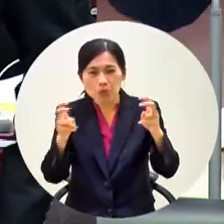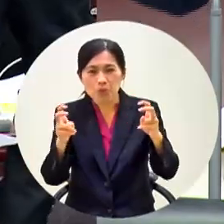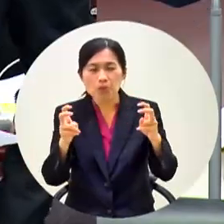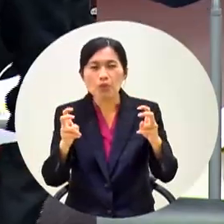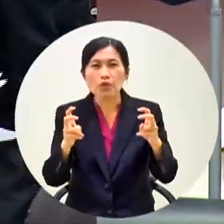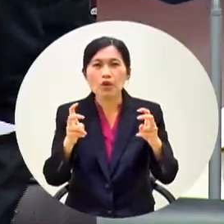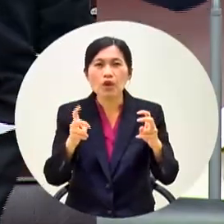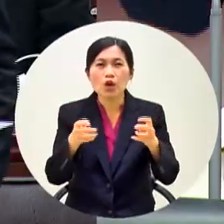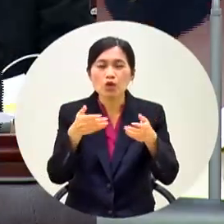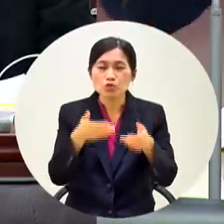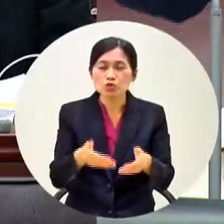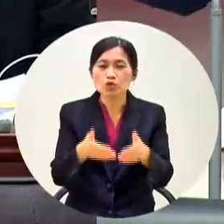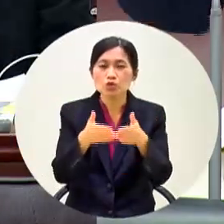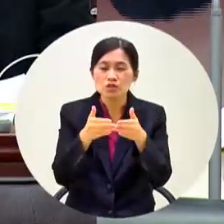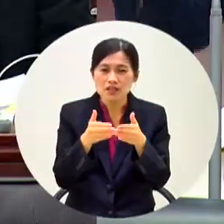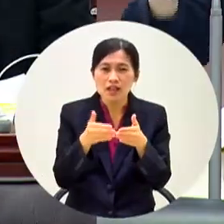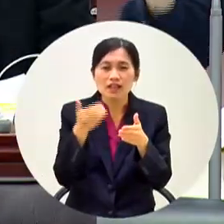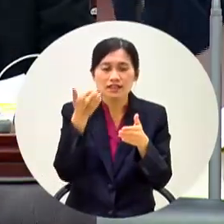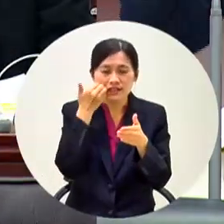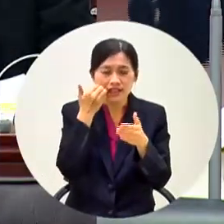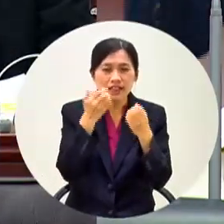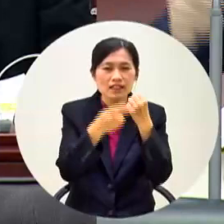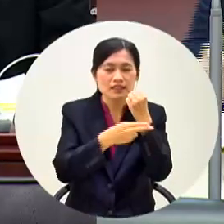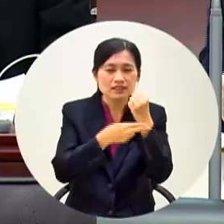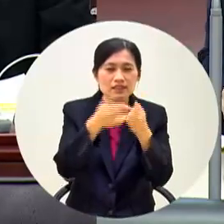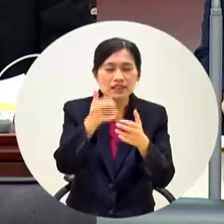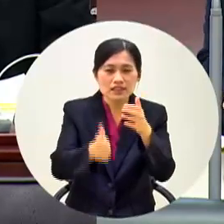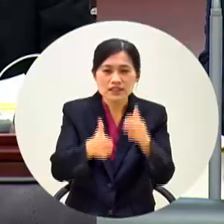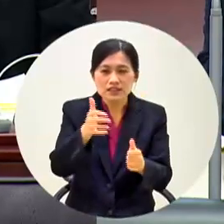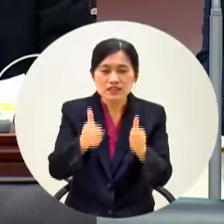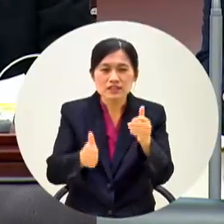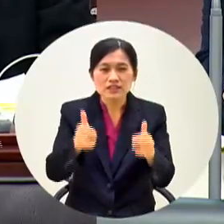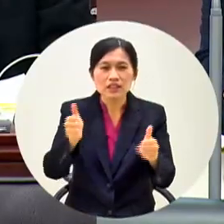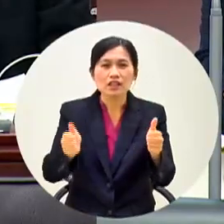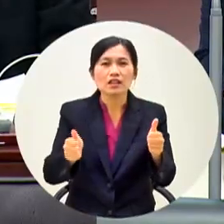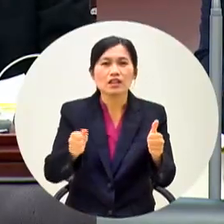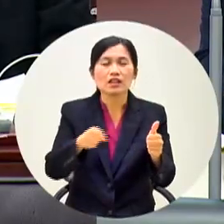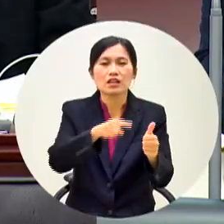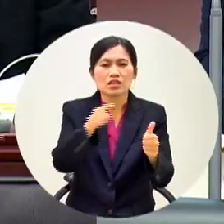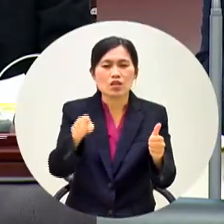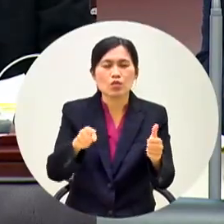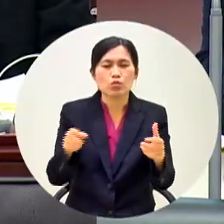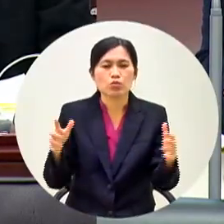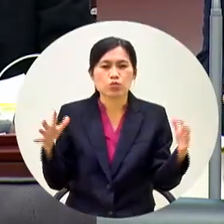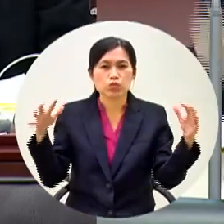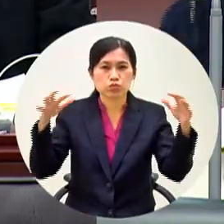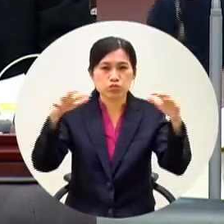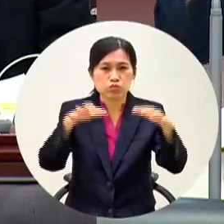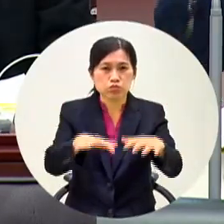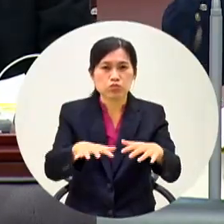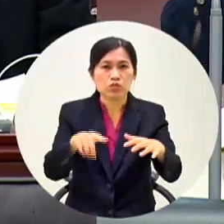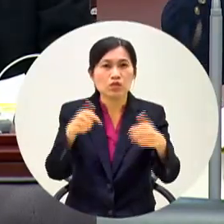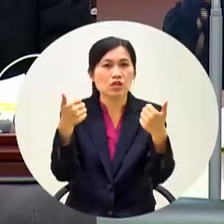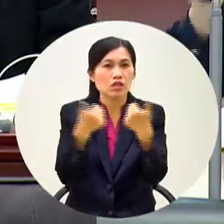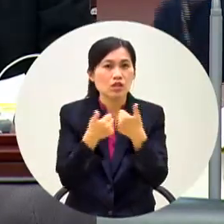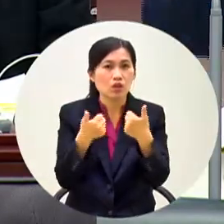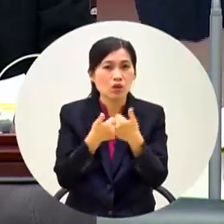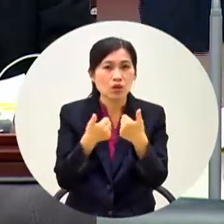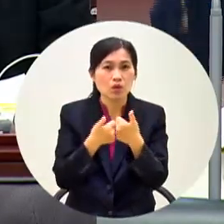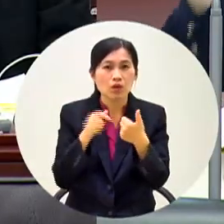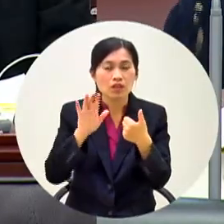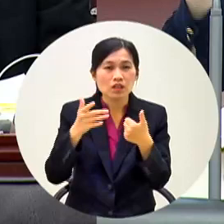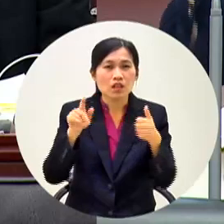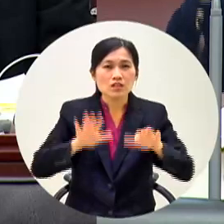重要的这个里长、意见领袖，所有全部都到齐。 没有错、啊。 这样子开会，但是我们现在开会